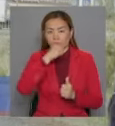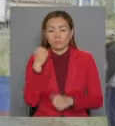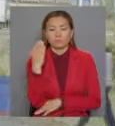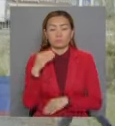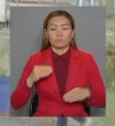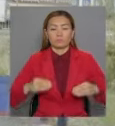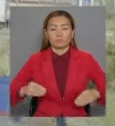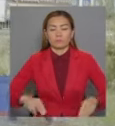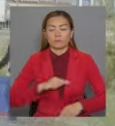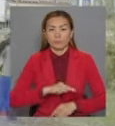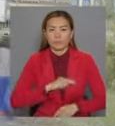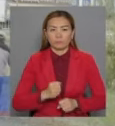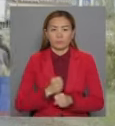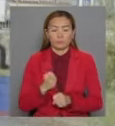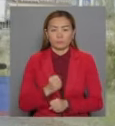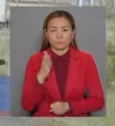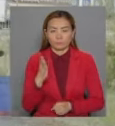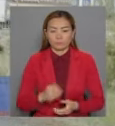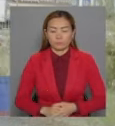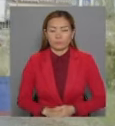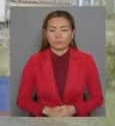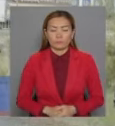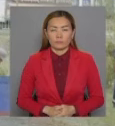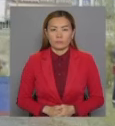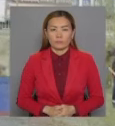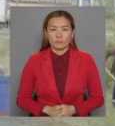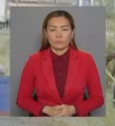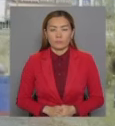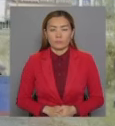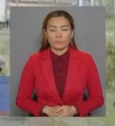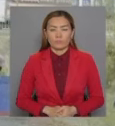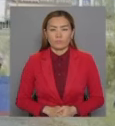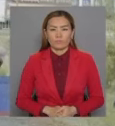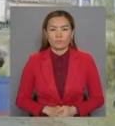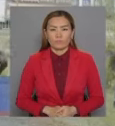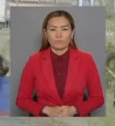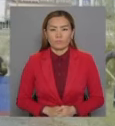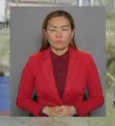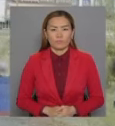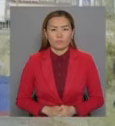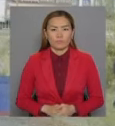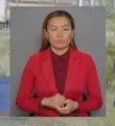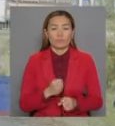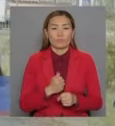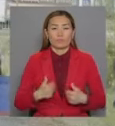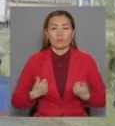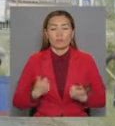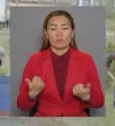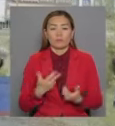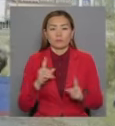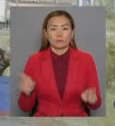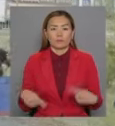егу жұмыстар жүргізіліп жатыр. Биылғы таңда 80 терек егу жоспарланып, Индер ауданы